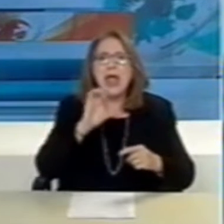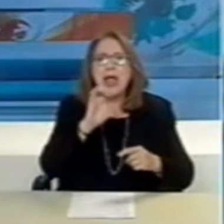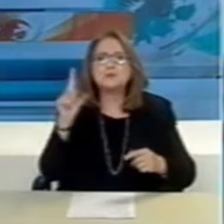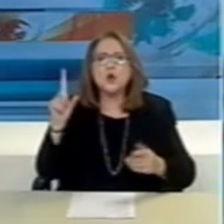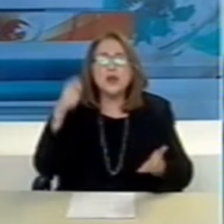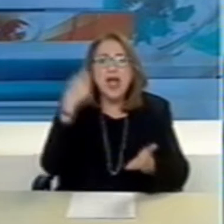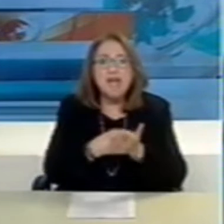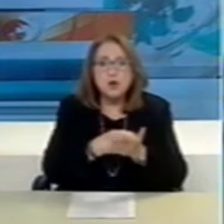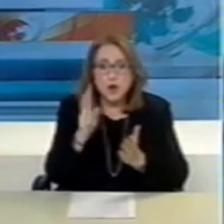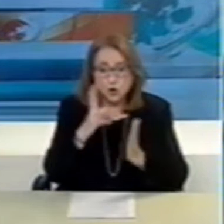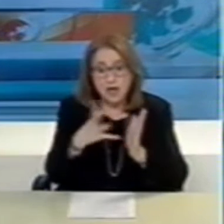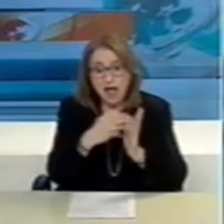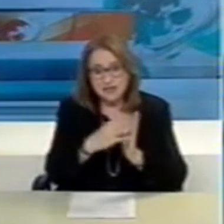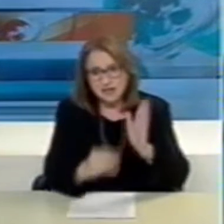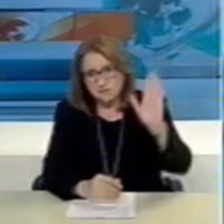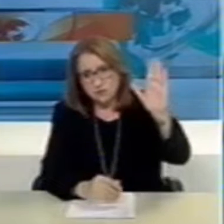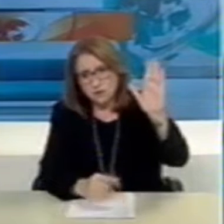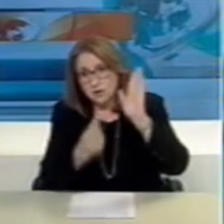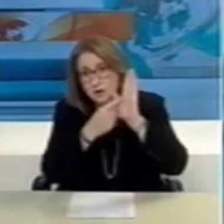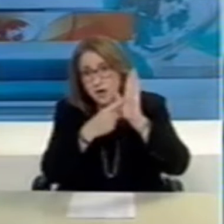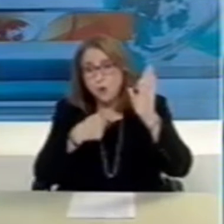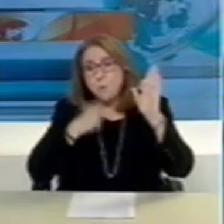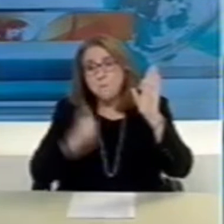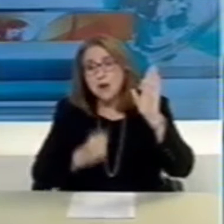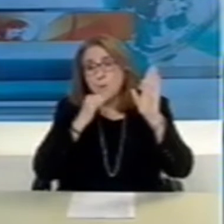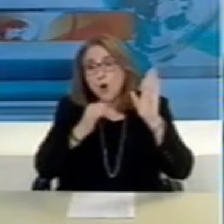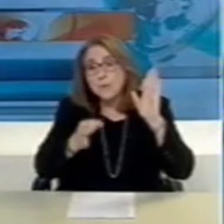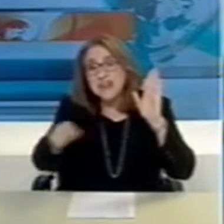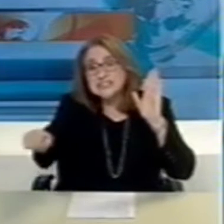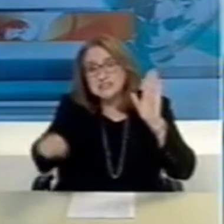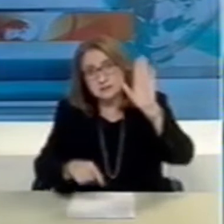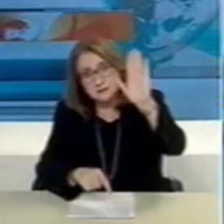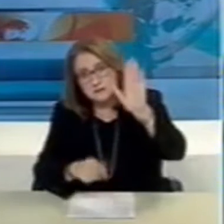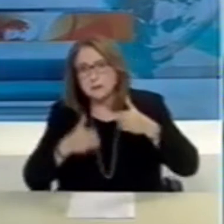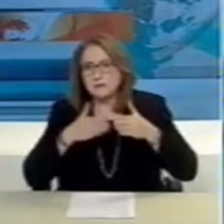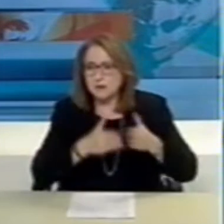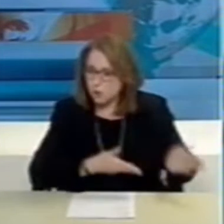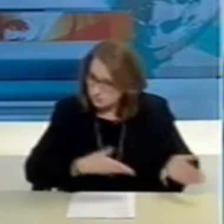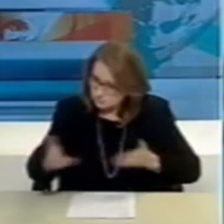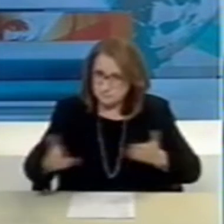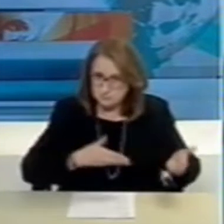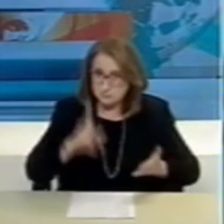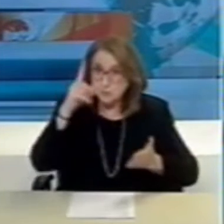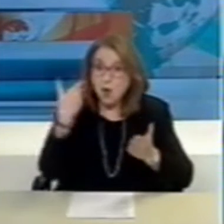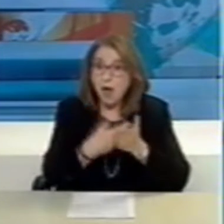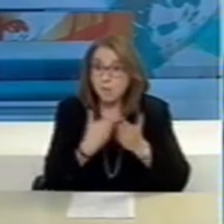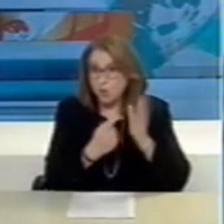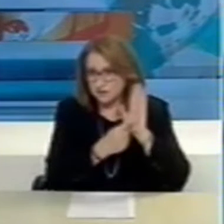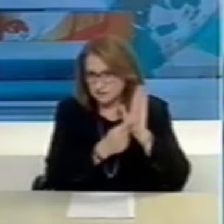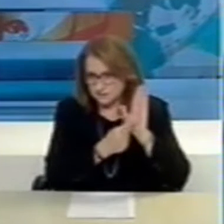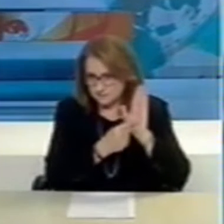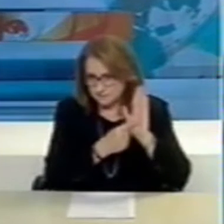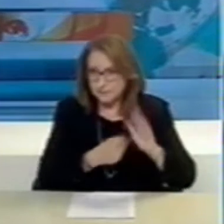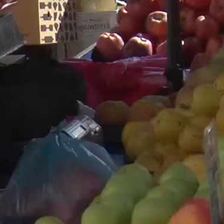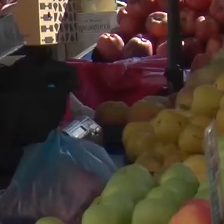μόνιμης κατοικίας. Επίσης, απαγορεύεται ο απόπλους και ο κατάπλους ιδιωτικών σκαφών αναψυχής σε όλη